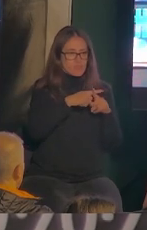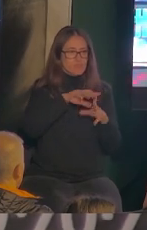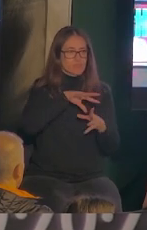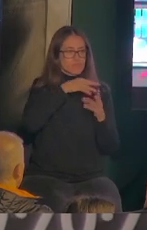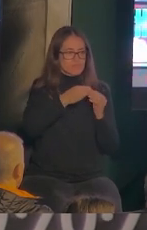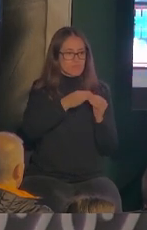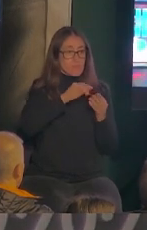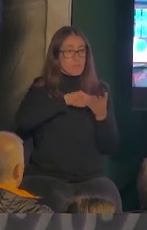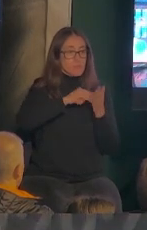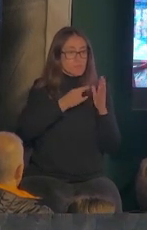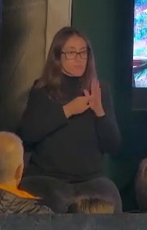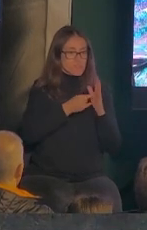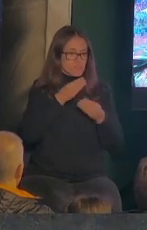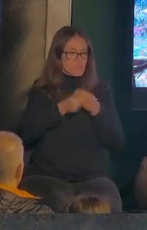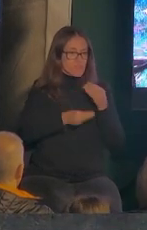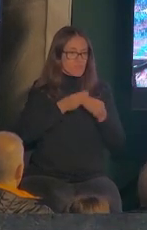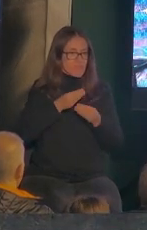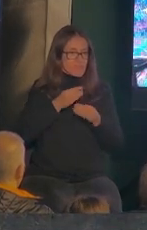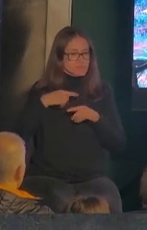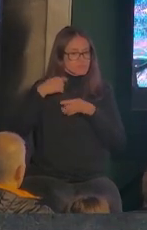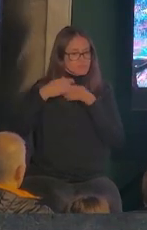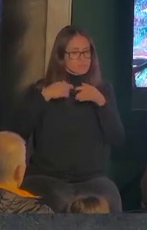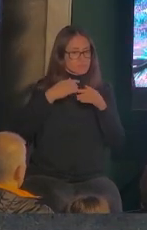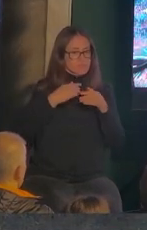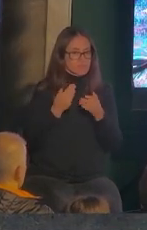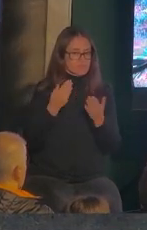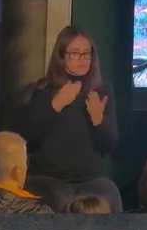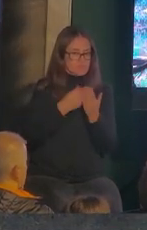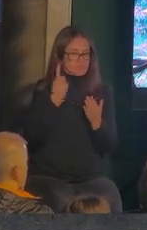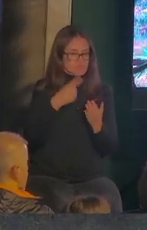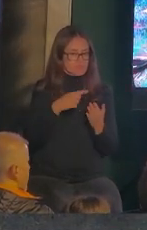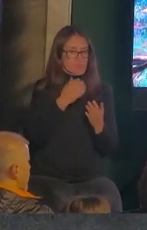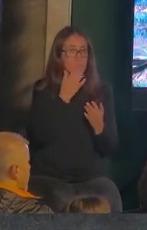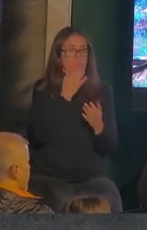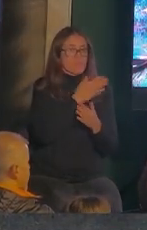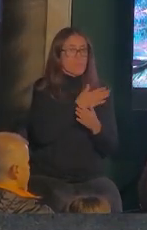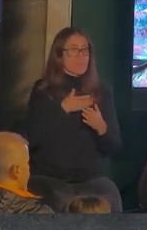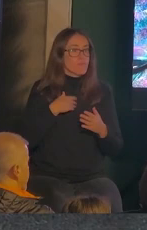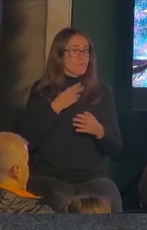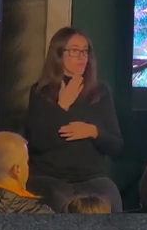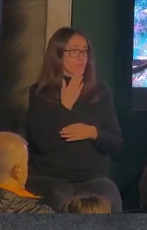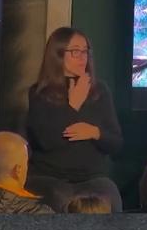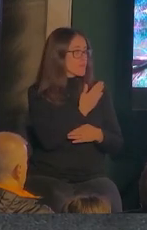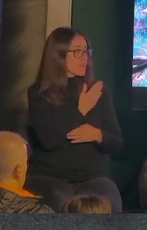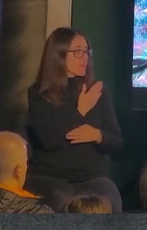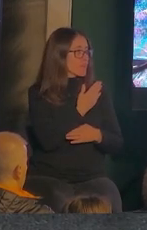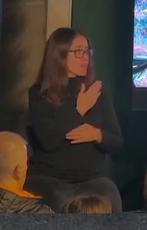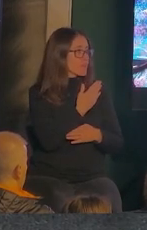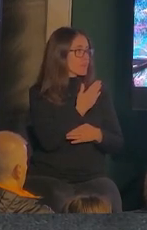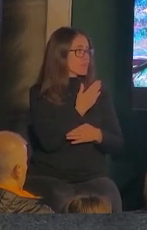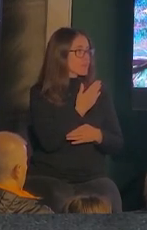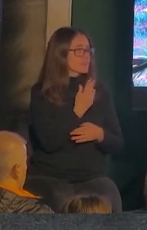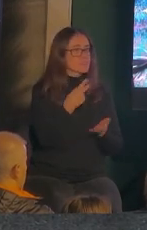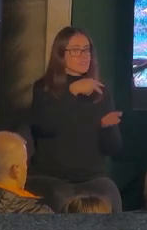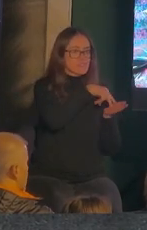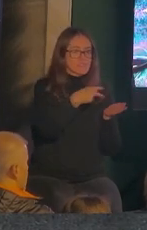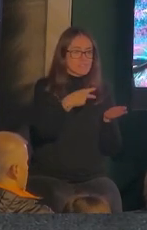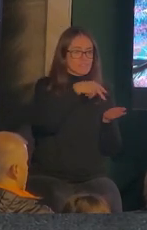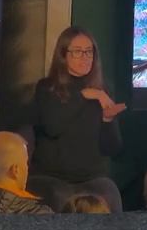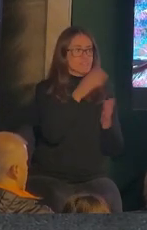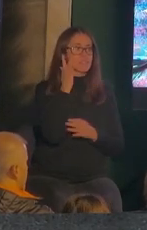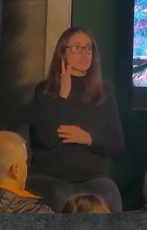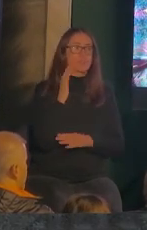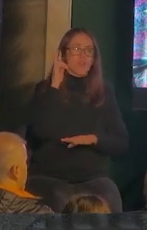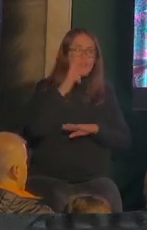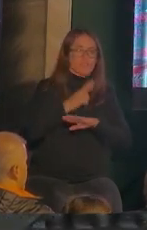cada projecte que va emprenent. Ara demanaré, abans que ens mostri la seva creació, que pugin sobre l'escenari el